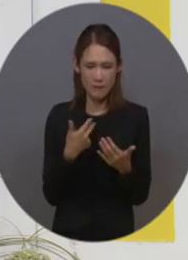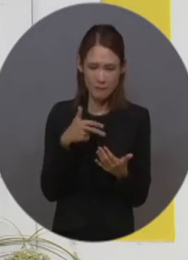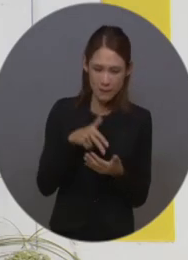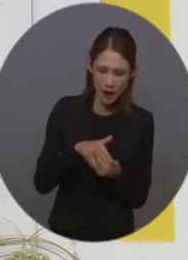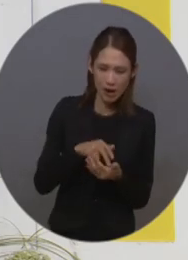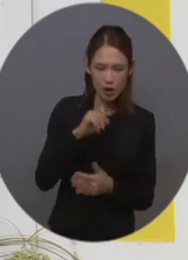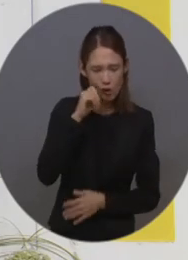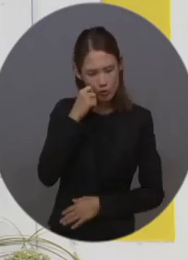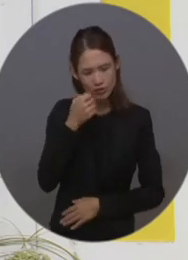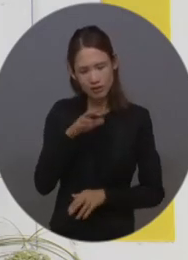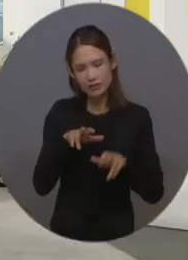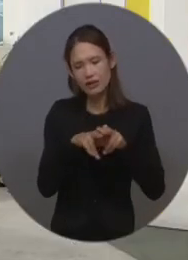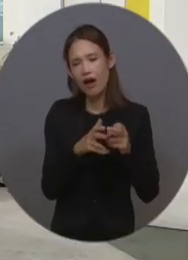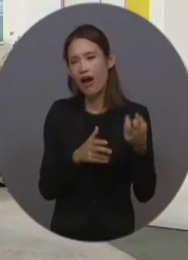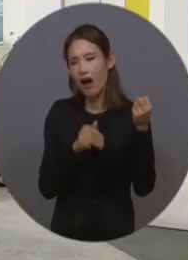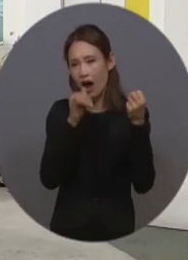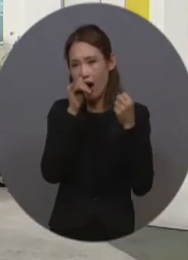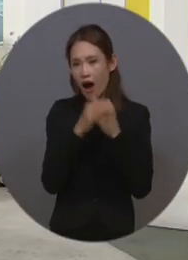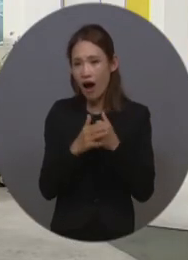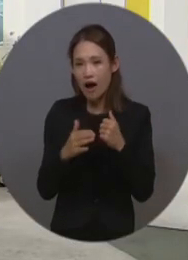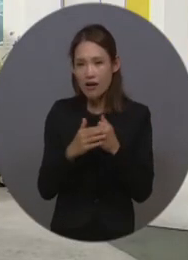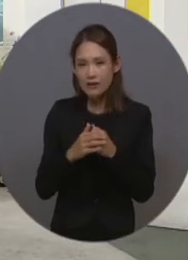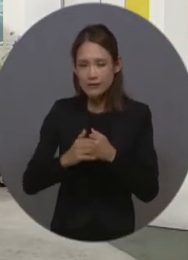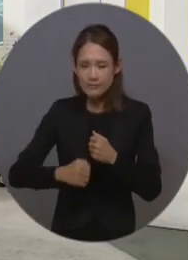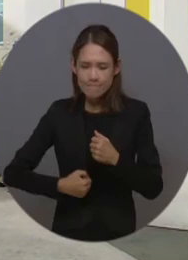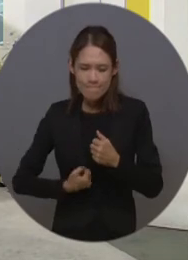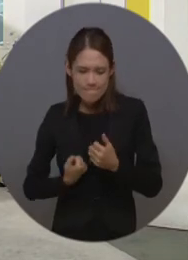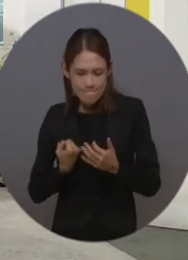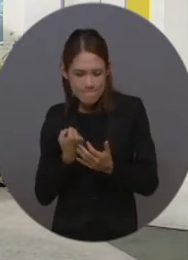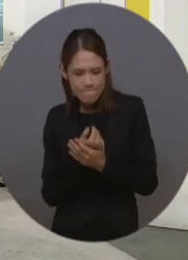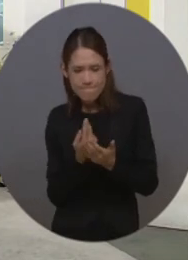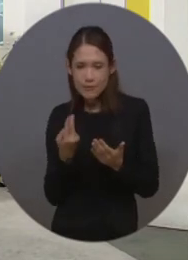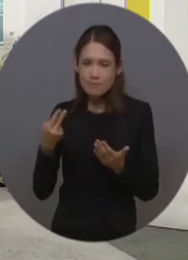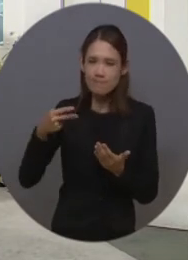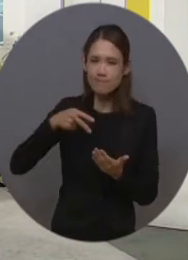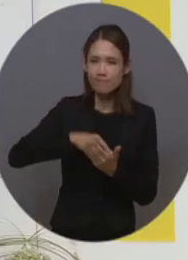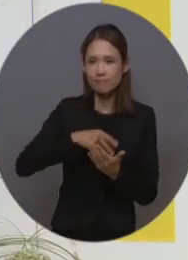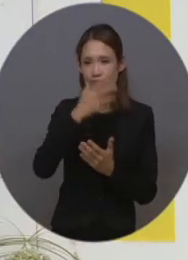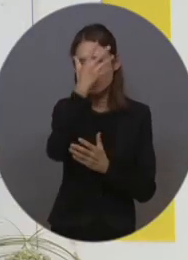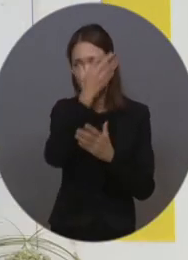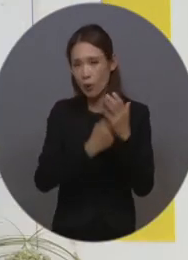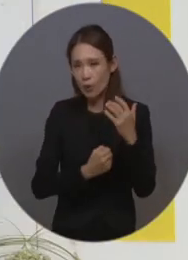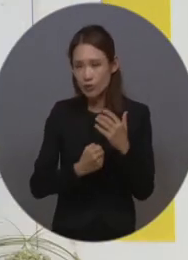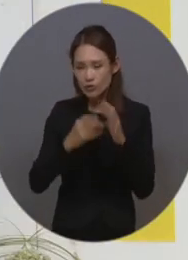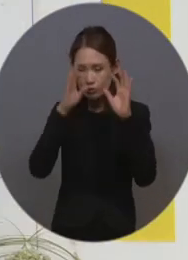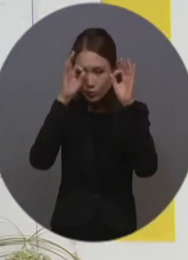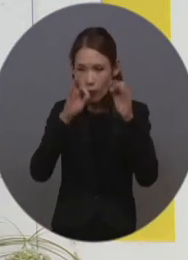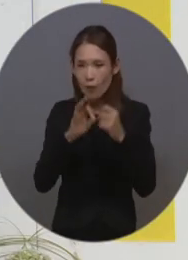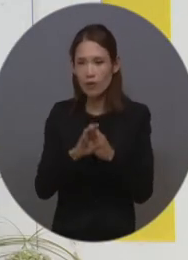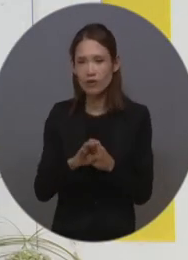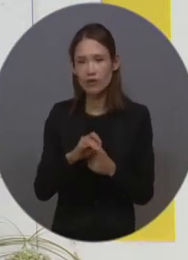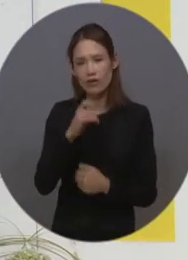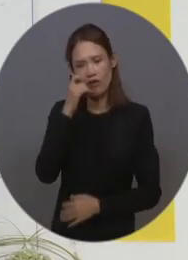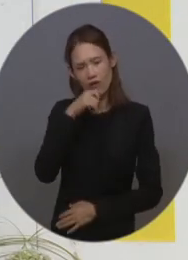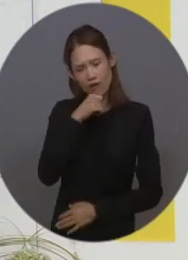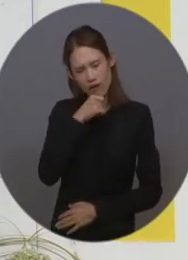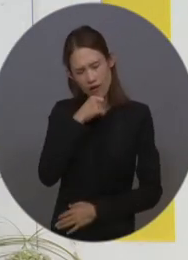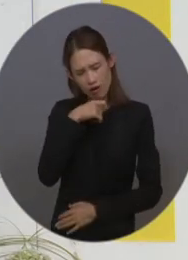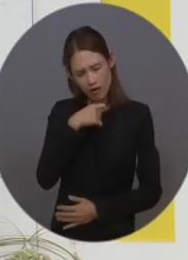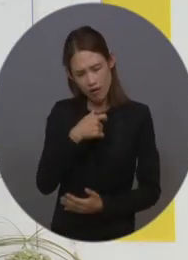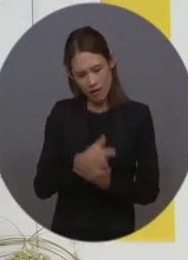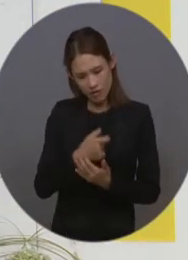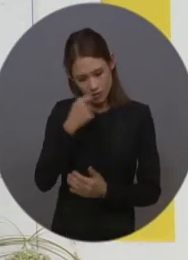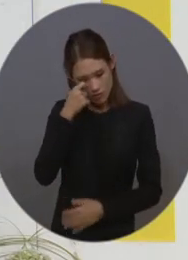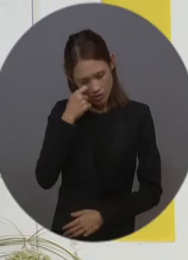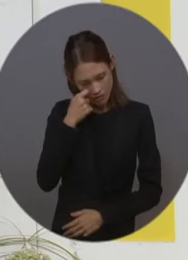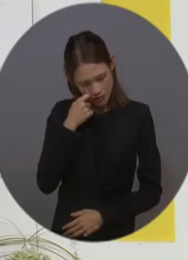어려운데 장애를 가지신 분들이 결사적으로 일어나서 다시 농구를 하는 걸 보면 정말 그 눈물이 납니다. 아, 그렇군요. 네,